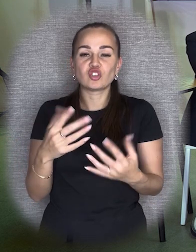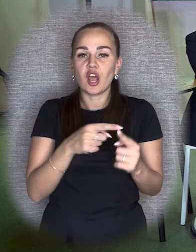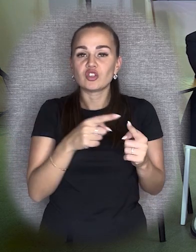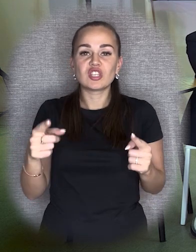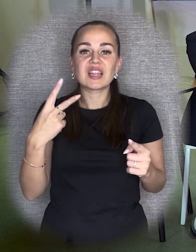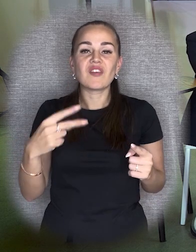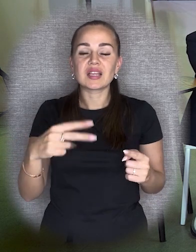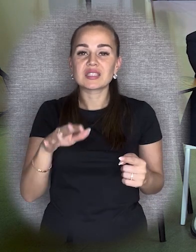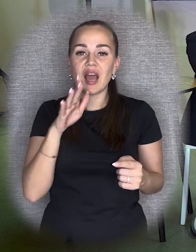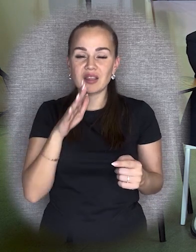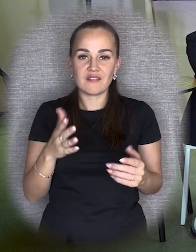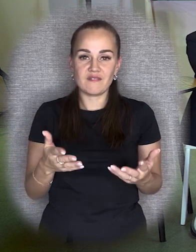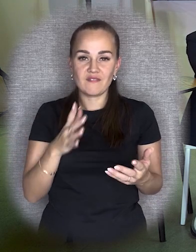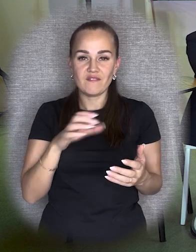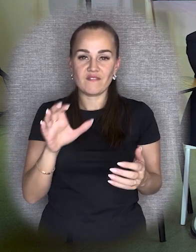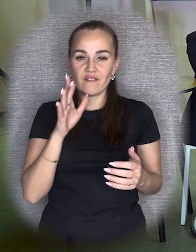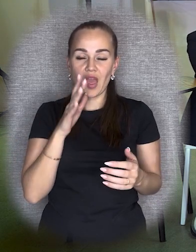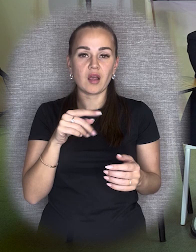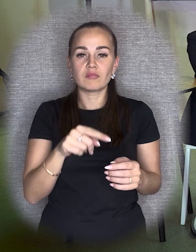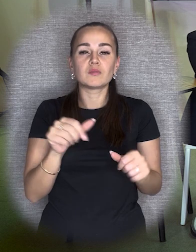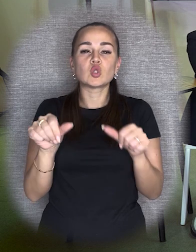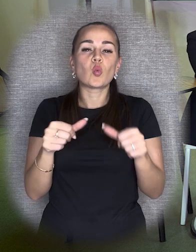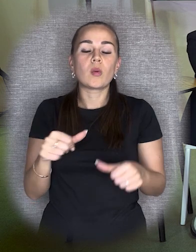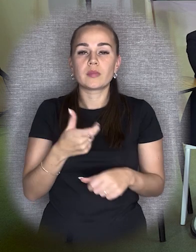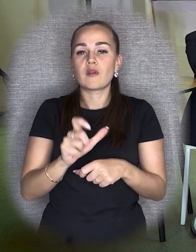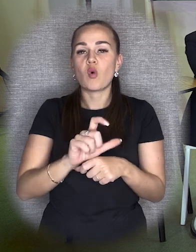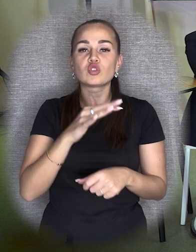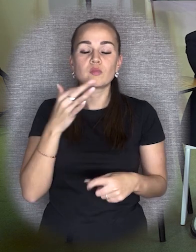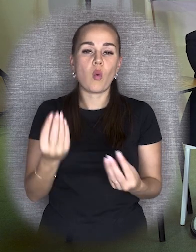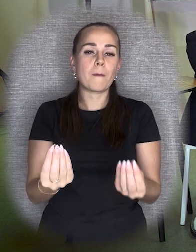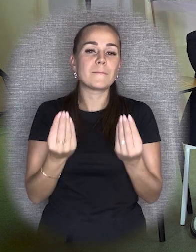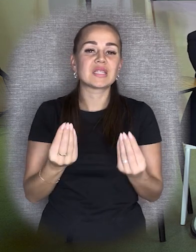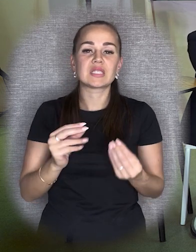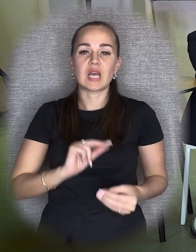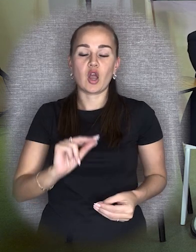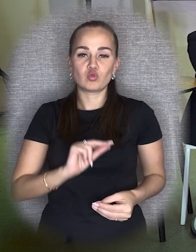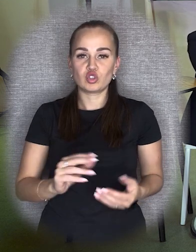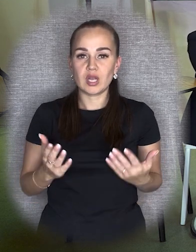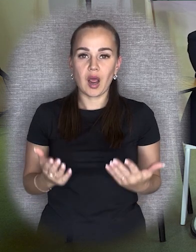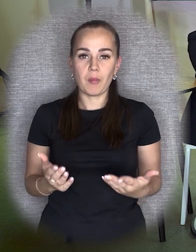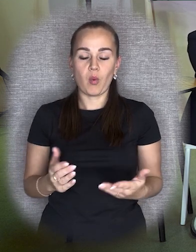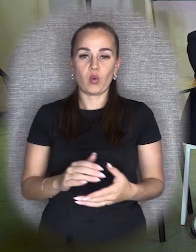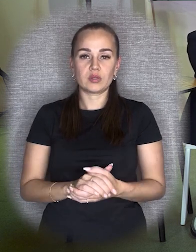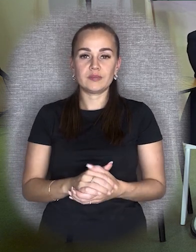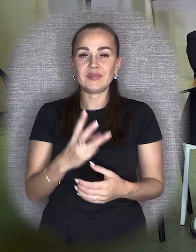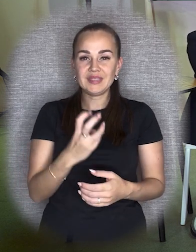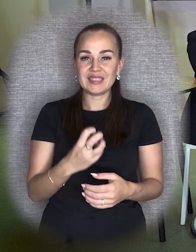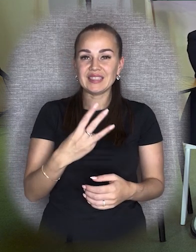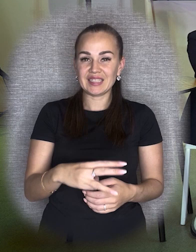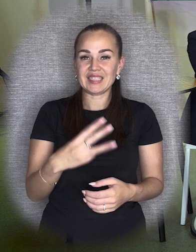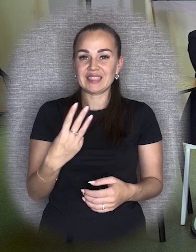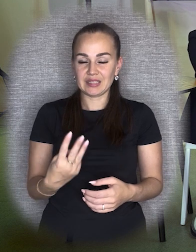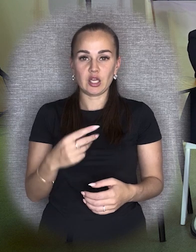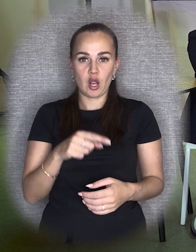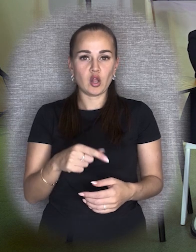век, множество скульпторов, потрясающие работы. С одной стороны, кажется, что 333